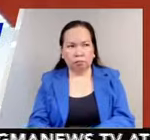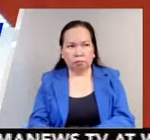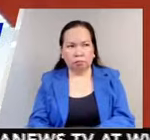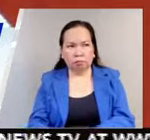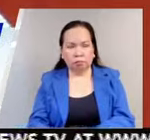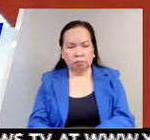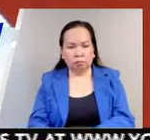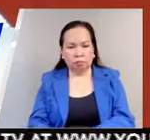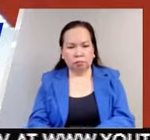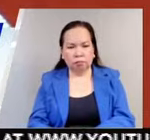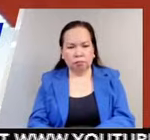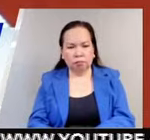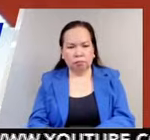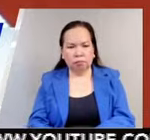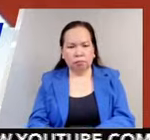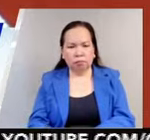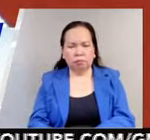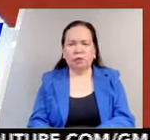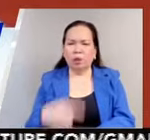hindi ko na sinusunod yung